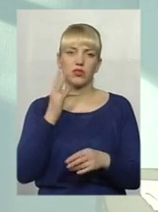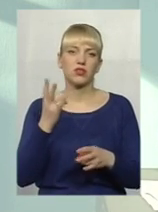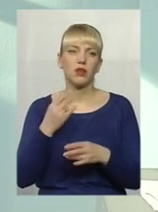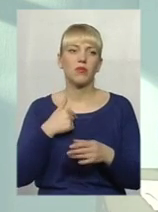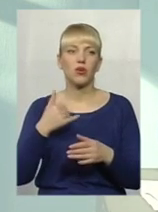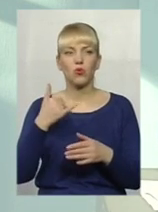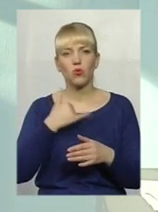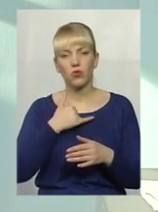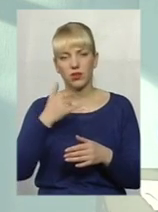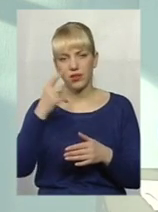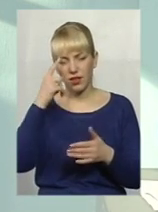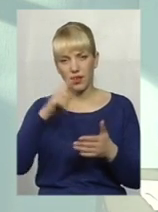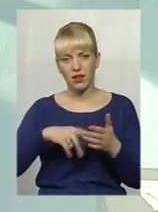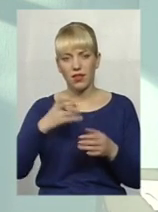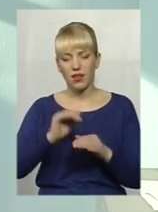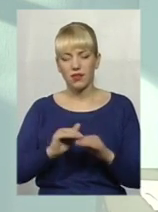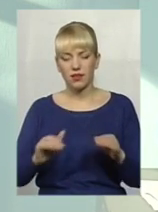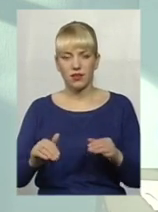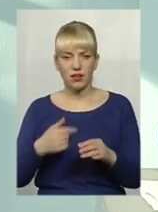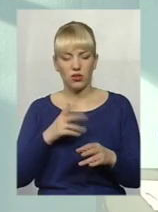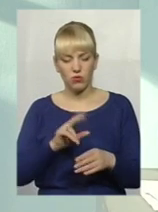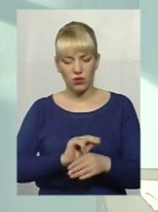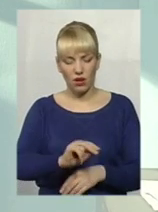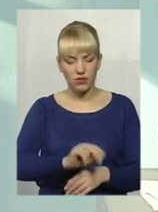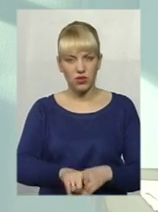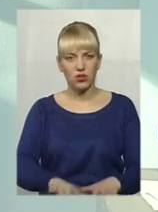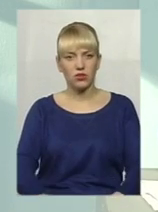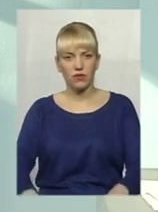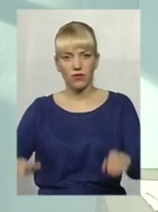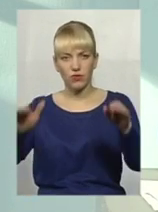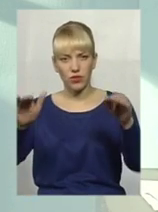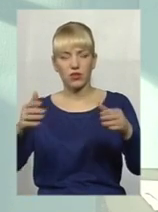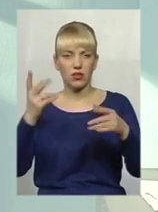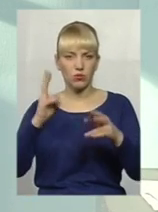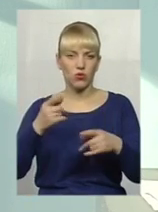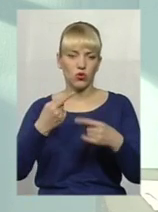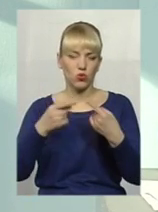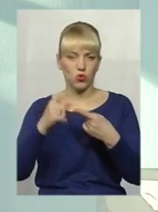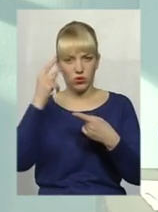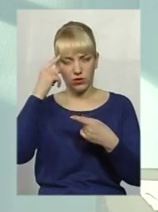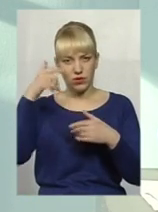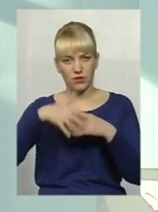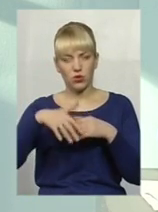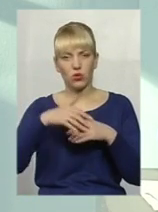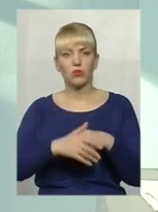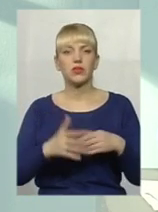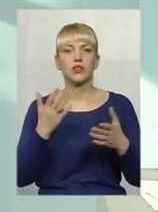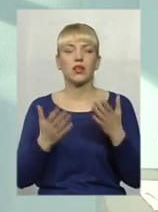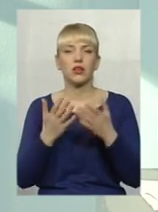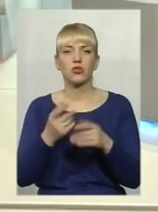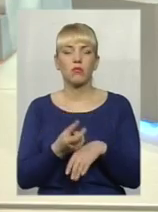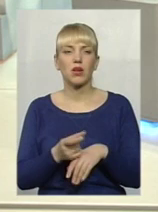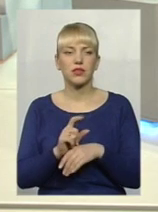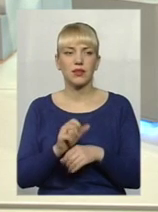будуть вчитись цьому, і вже зовсім друге покоління з іншою свідомістю буде. Якщо максимально